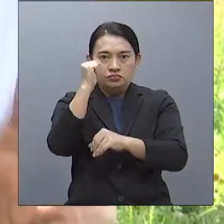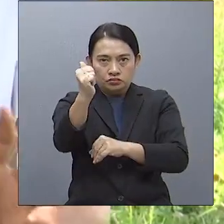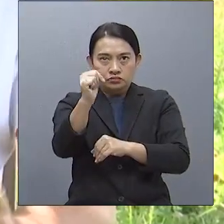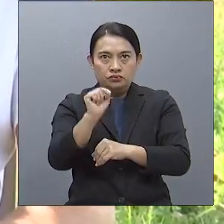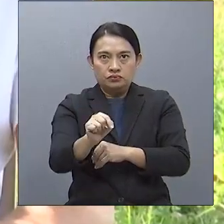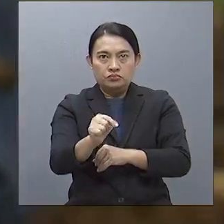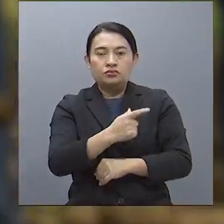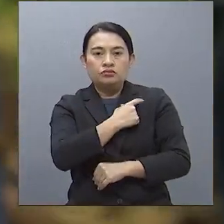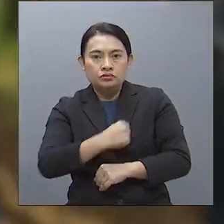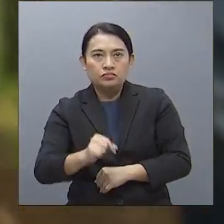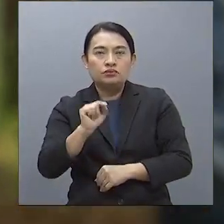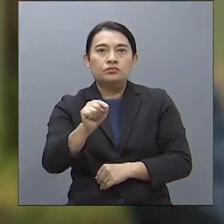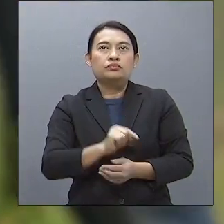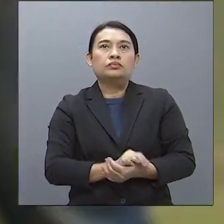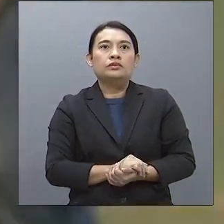เราก็เริ่มมาชอบจากจุดนั้น